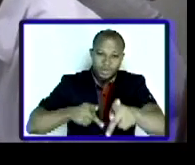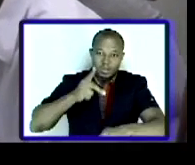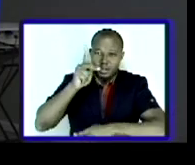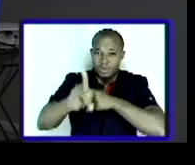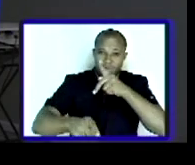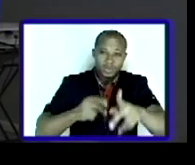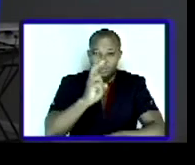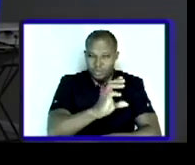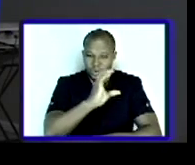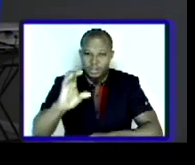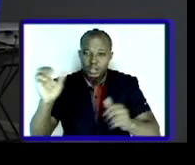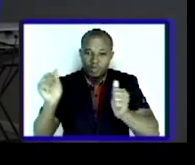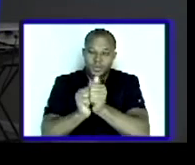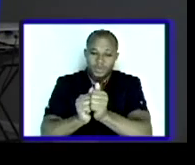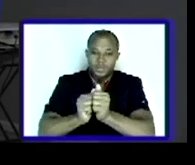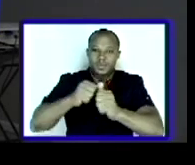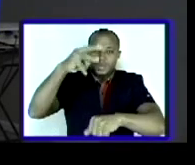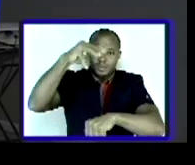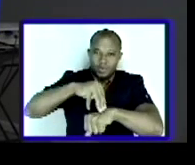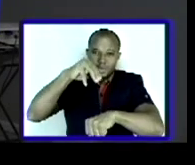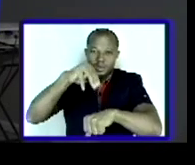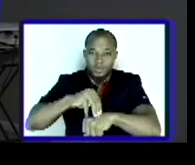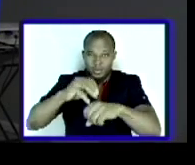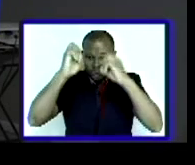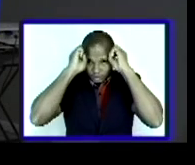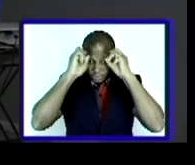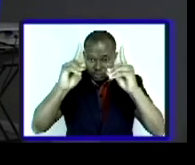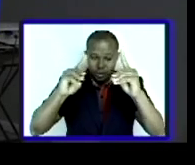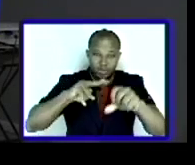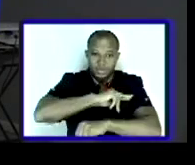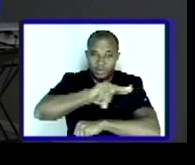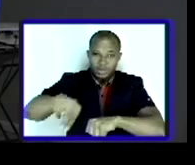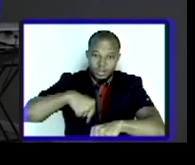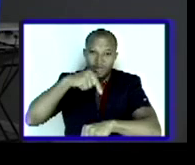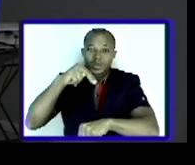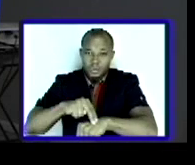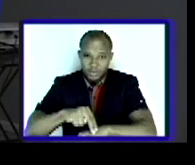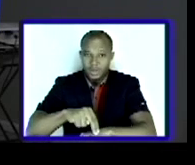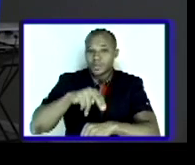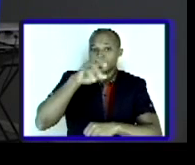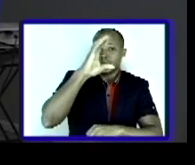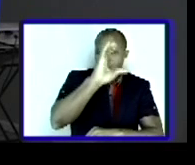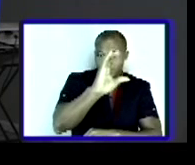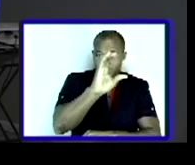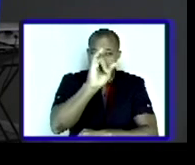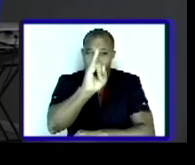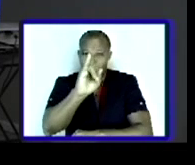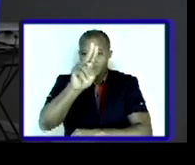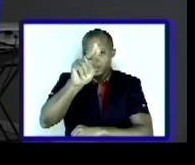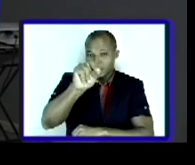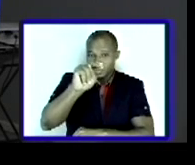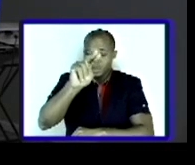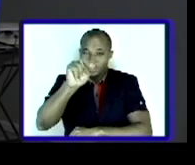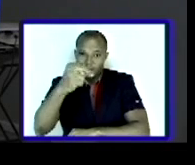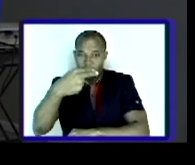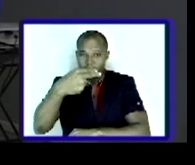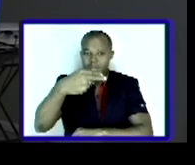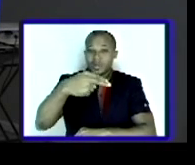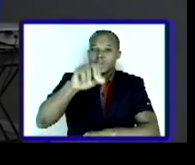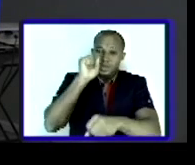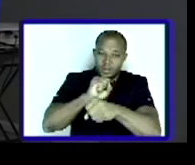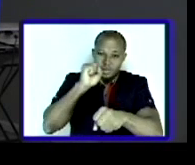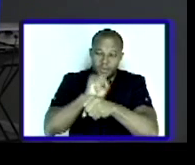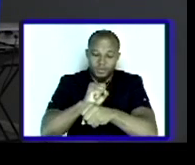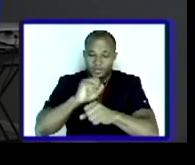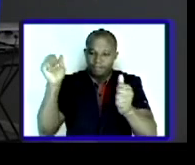a titre Orientation inclusive et éducation spéciale. C'est INSHEA qui travaille sur le document